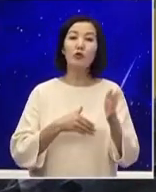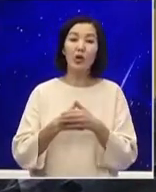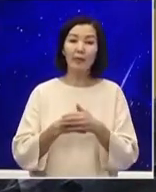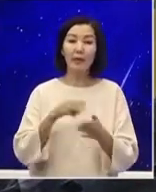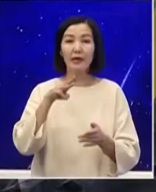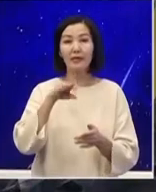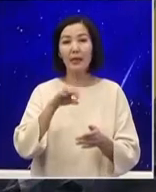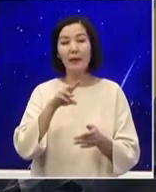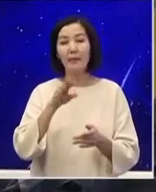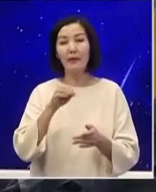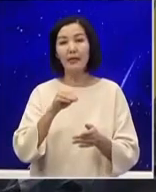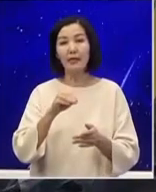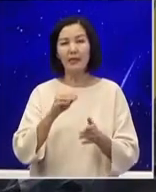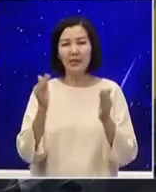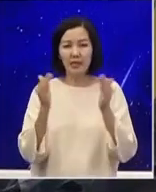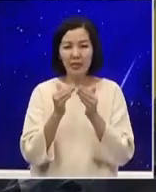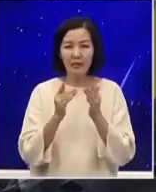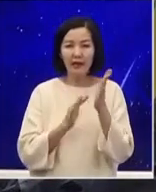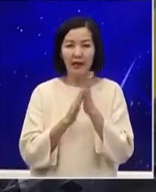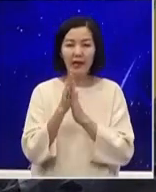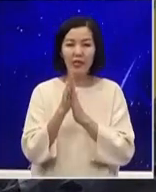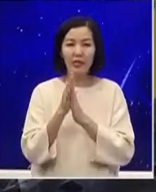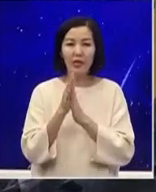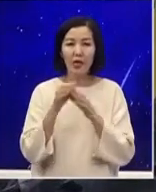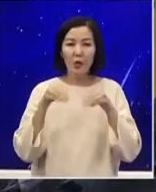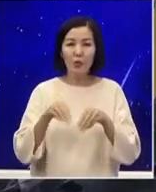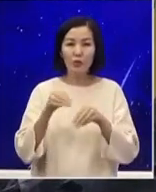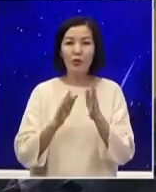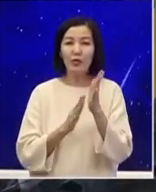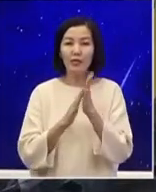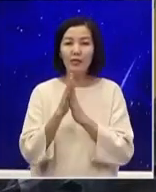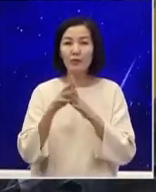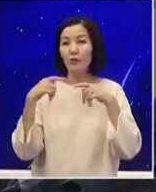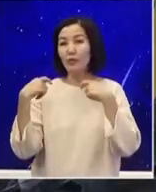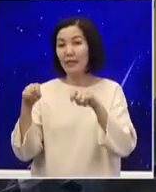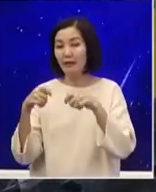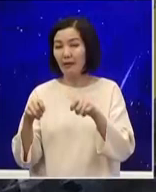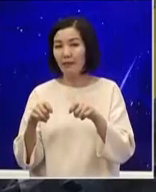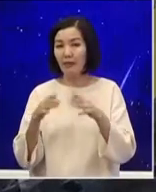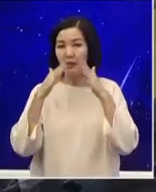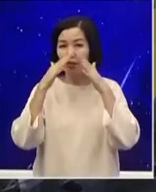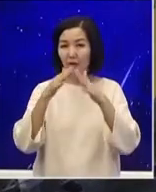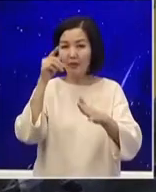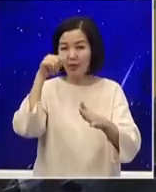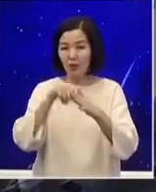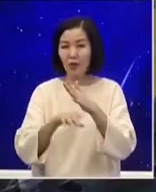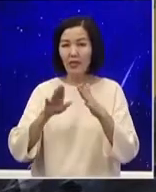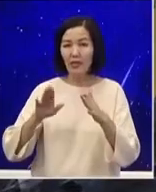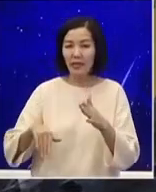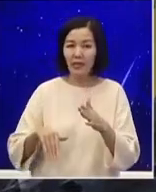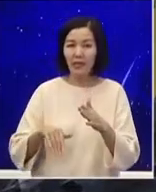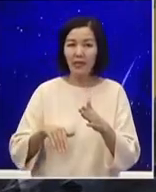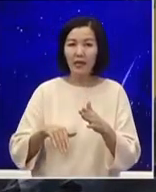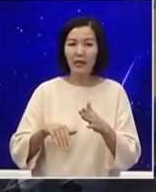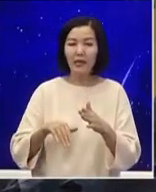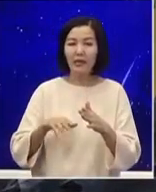жүйесінің көшеттері. Біз оларды фермерлерге сатамыз. Көшеттерді жабық түрде отырғызу, олардың кейінгі уақытта болатын күйзелістен